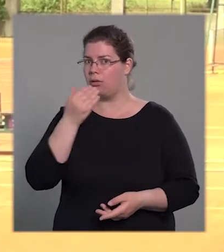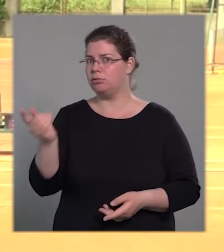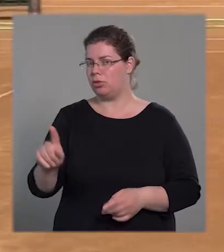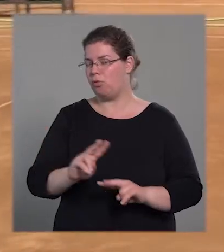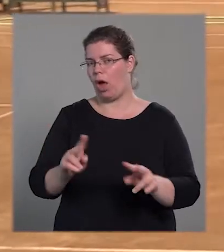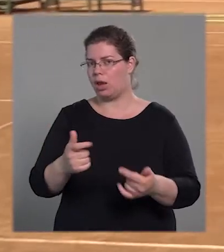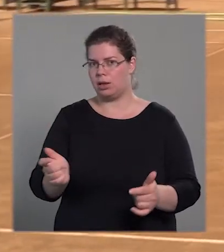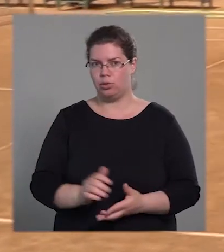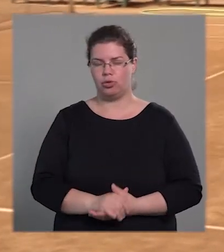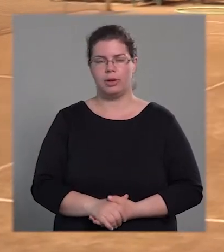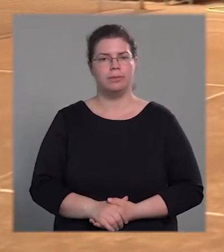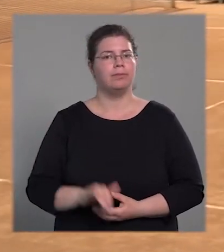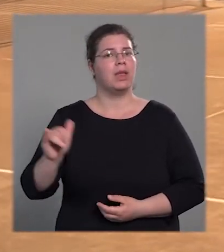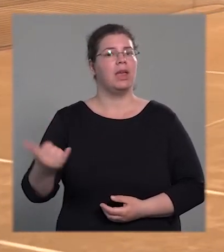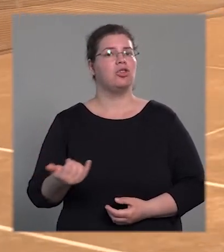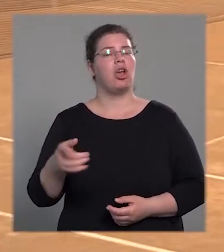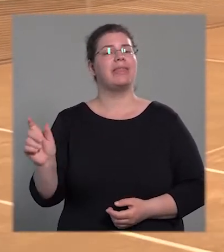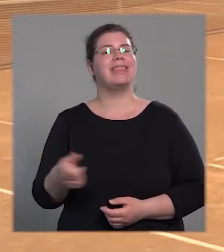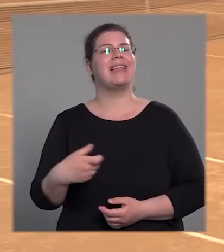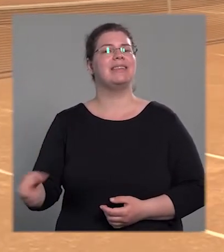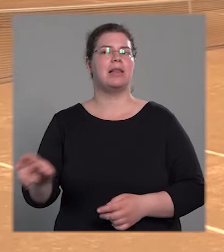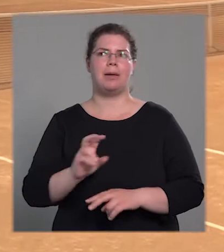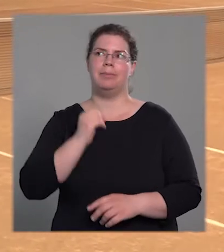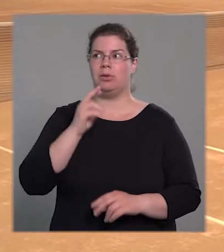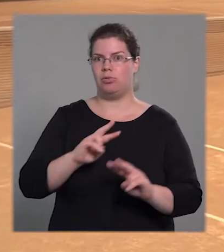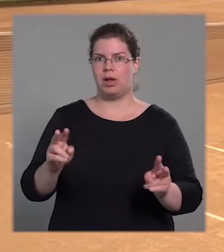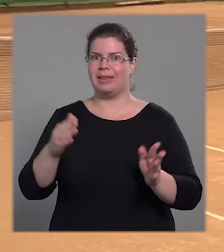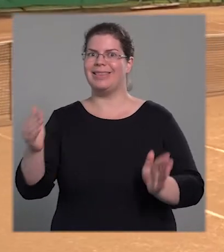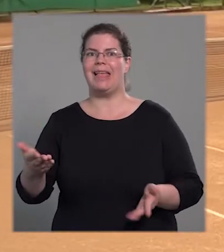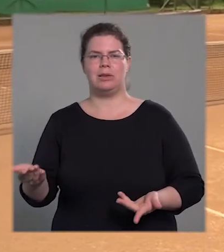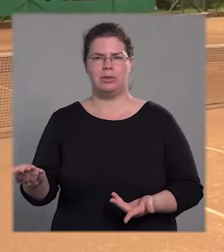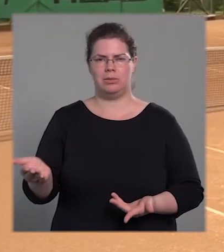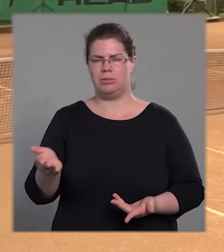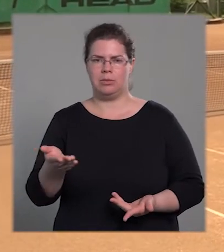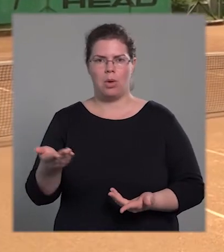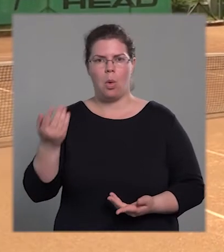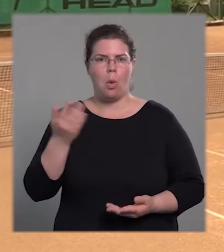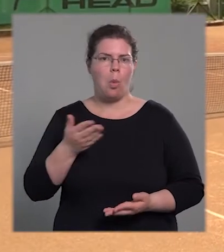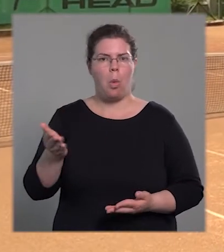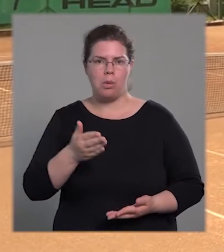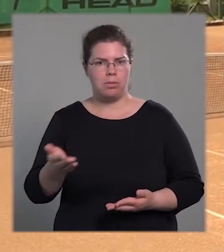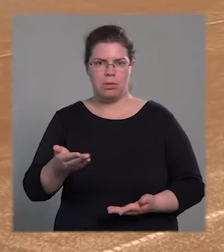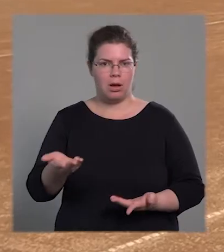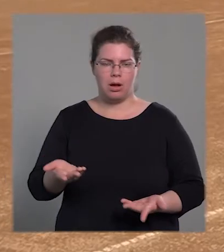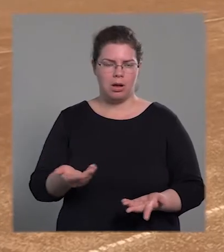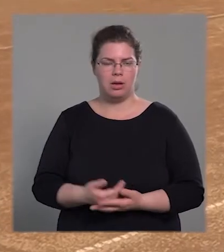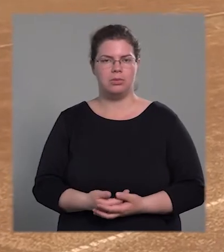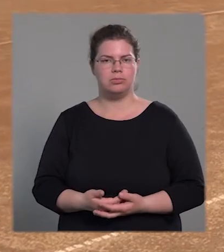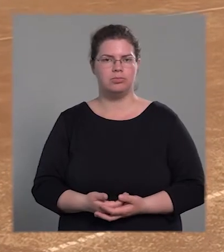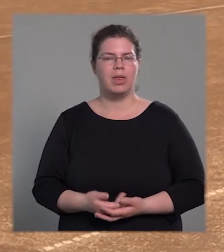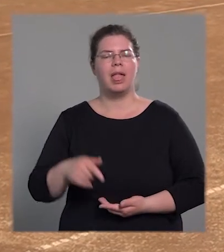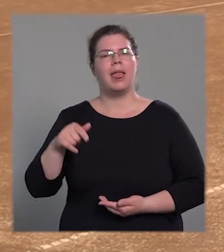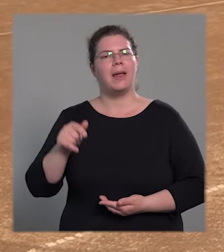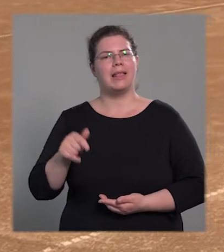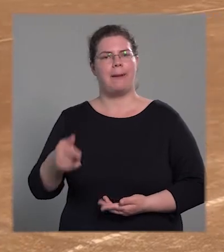lehetőség. És a tenisznek mikor van a nagy idénye, a szezonja, melyik, hova tudjátok sorolni az évben? Ez a